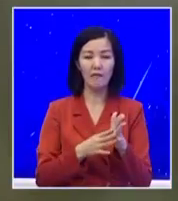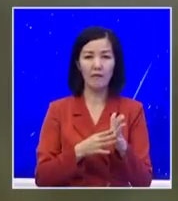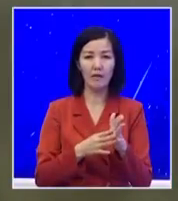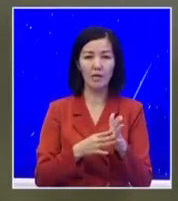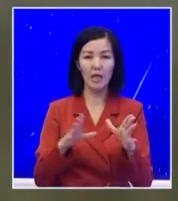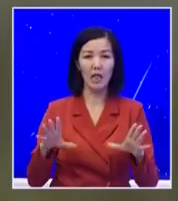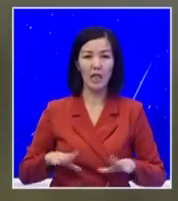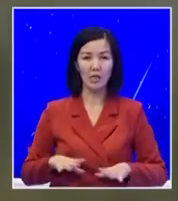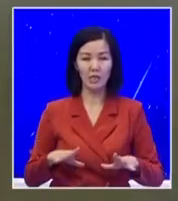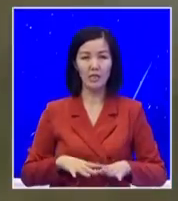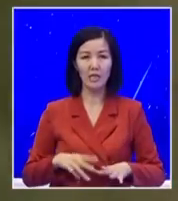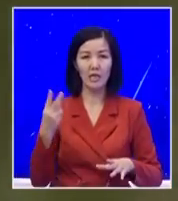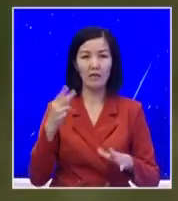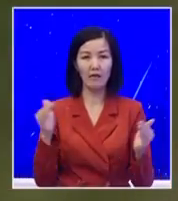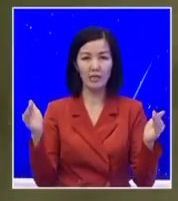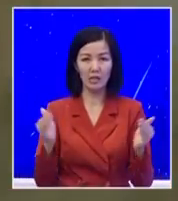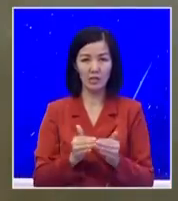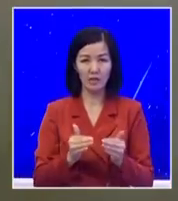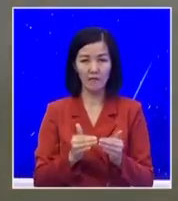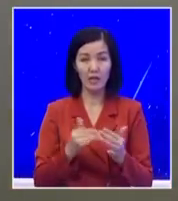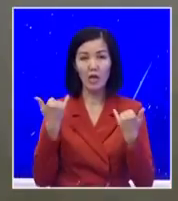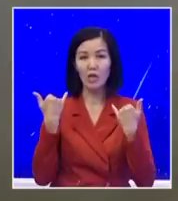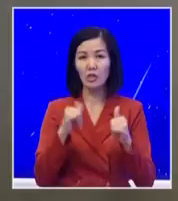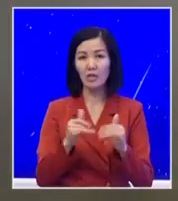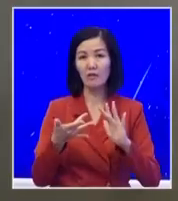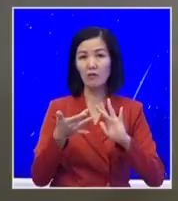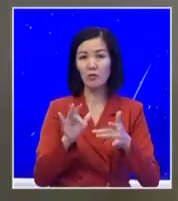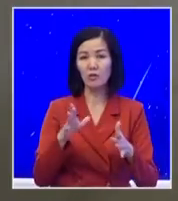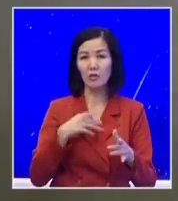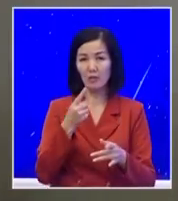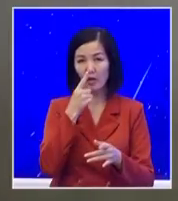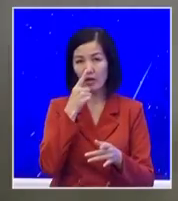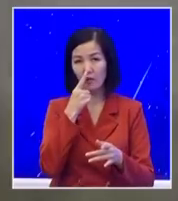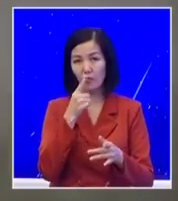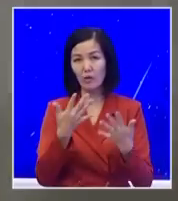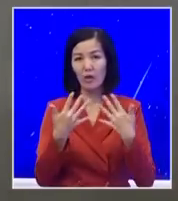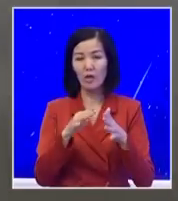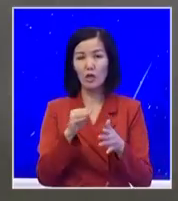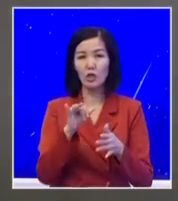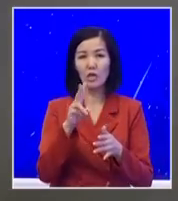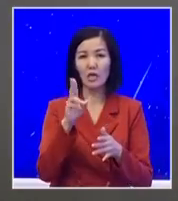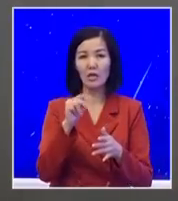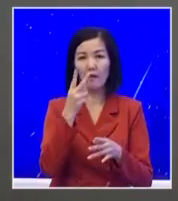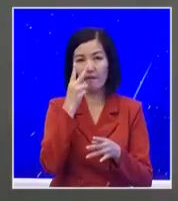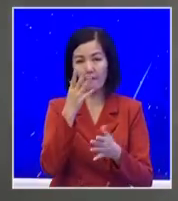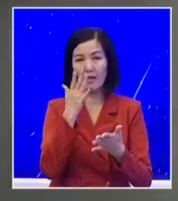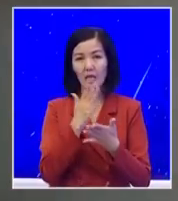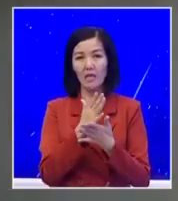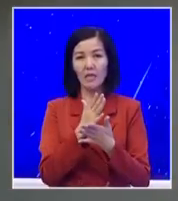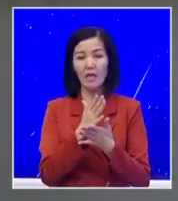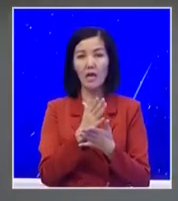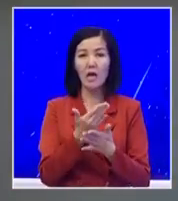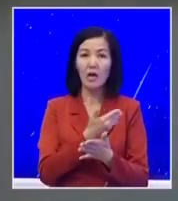жеребят, в реке шокировал пользователей соцсетей. Происшествие случилось накануне возле села Жарла. На кадрах видно, как сельчане